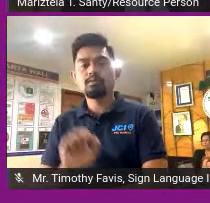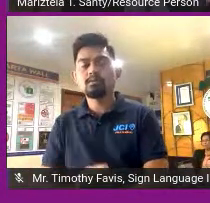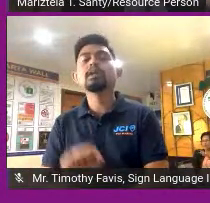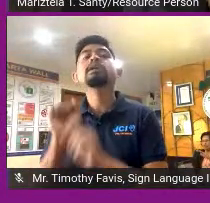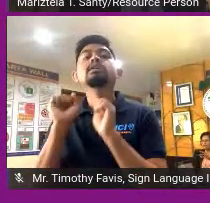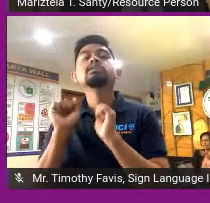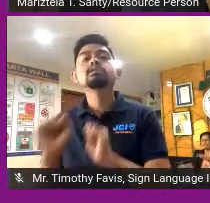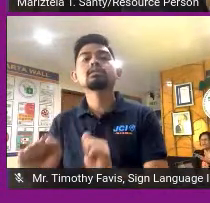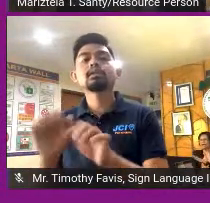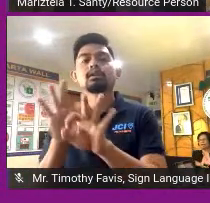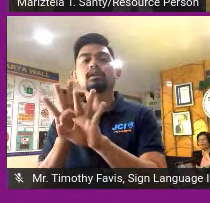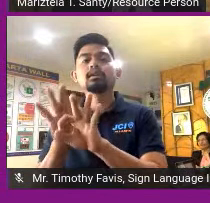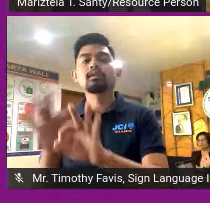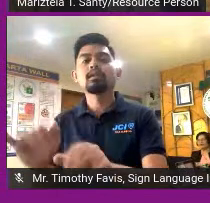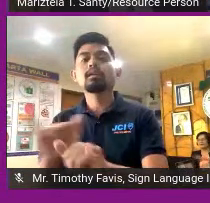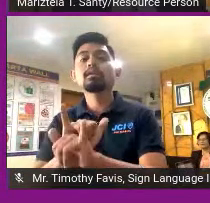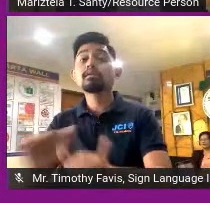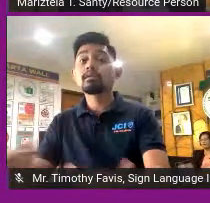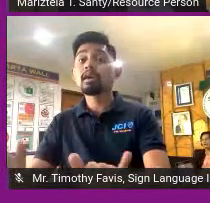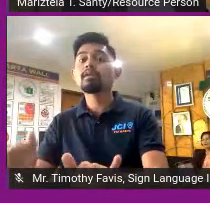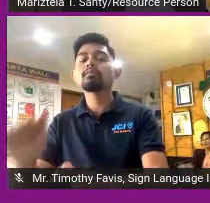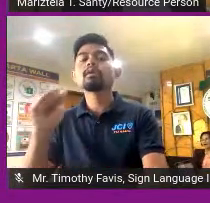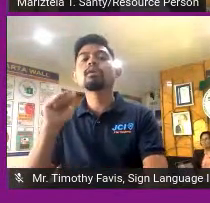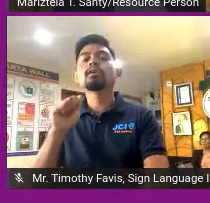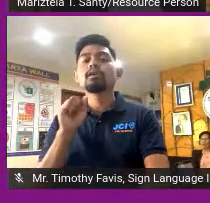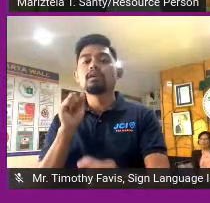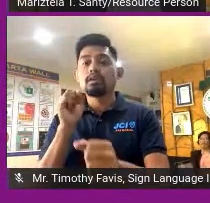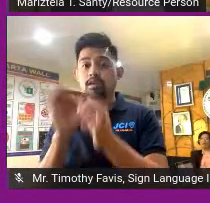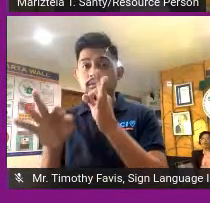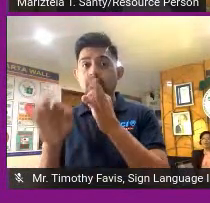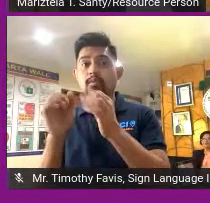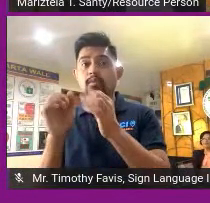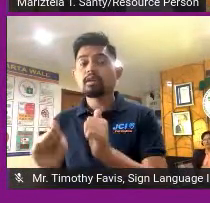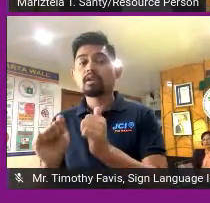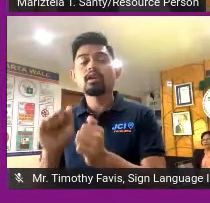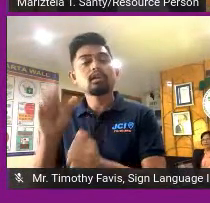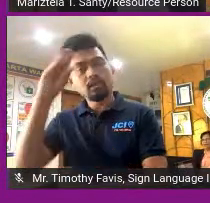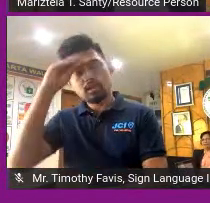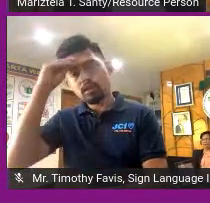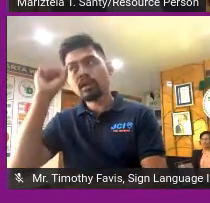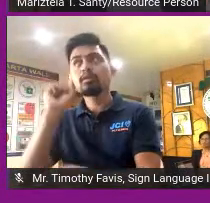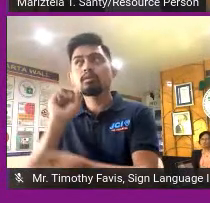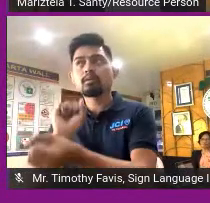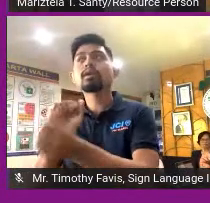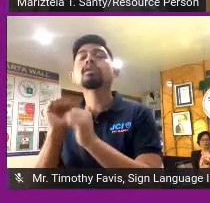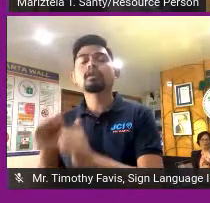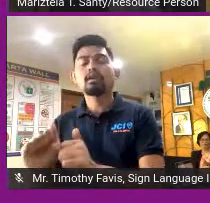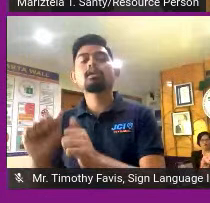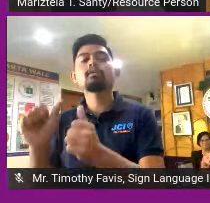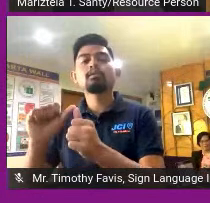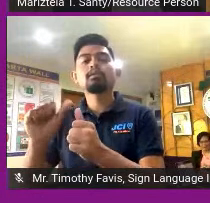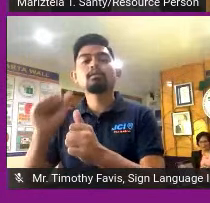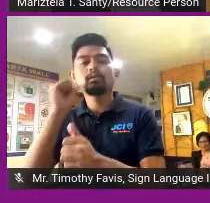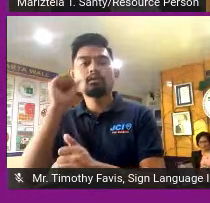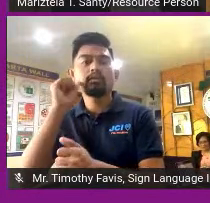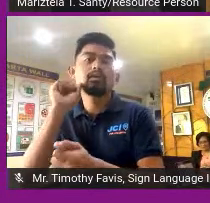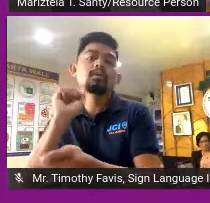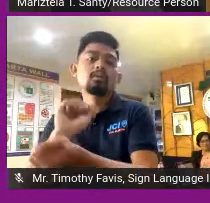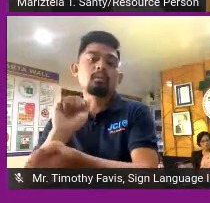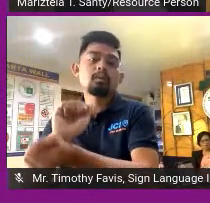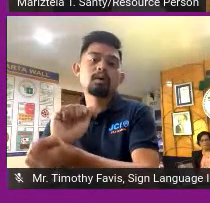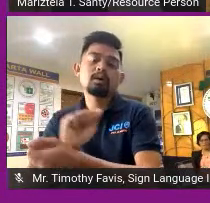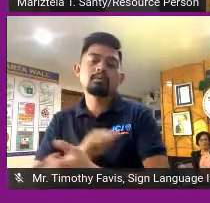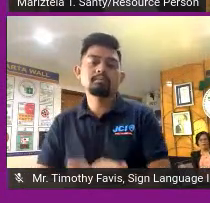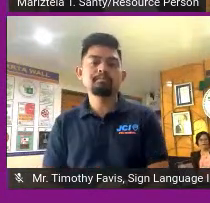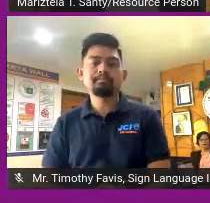hindi ka pwedeng mag-take. Sa courses na lang po, dati ang PMA ay exclusive for men.